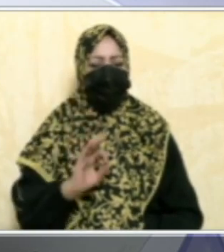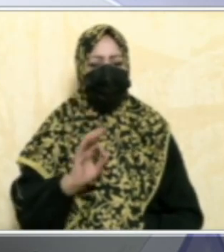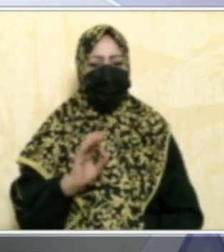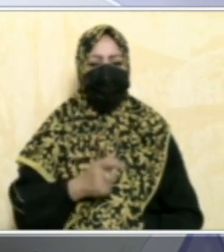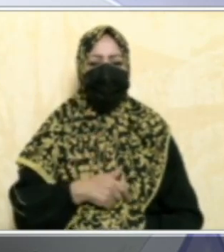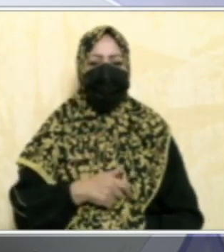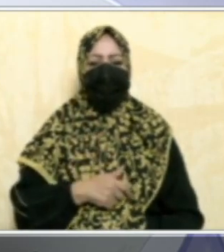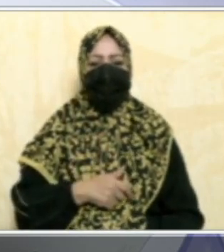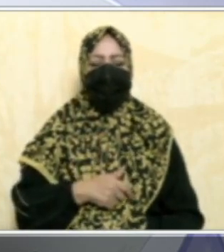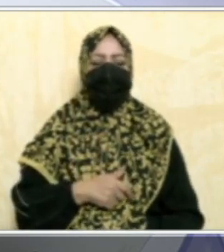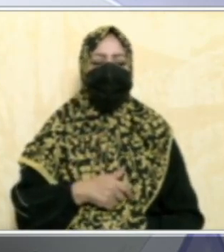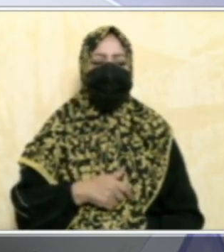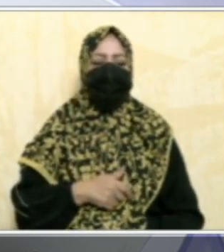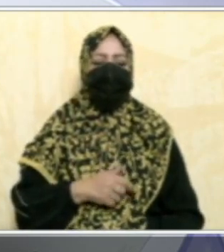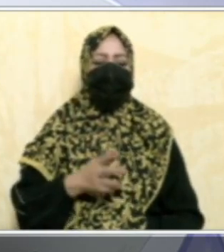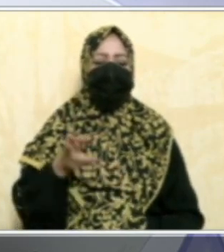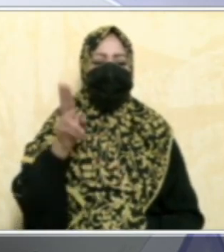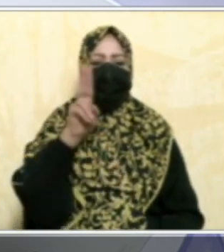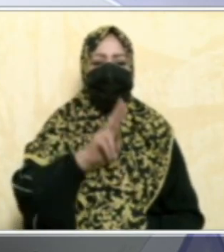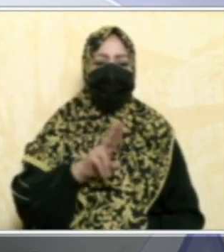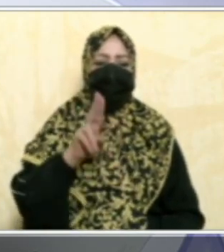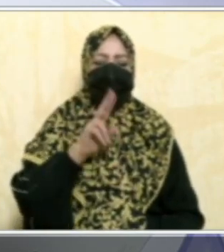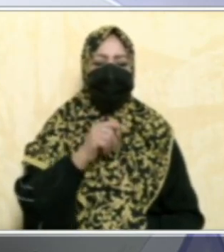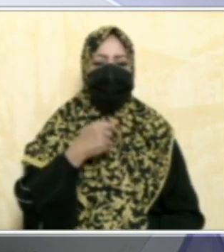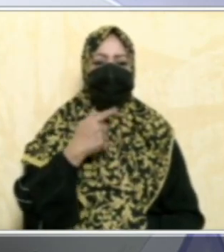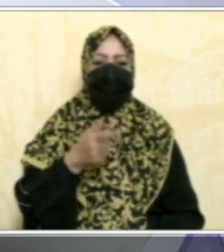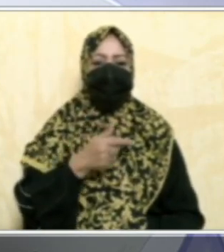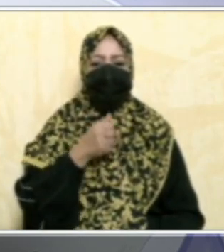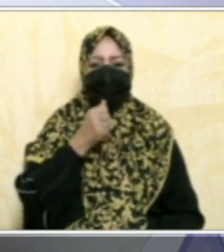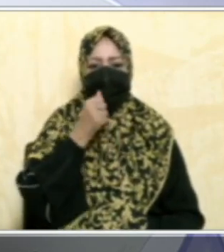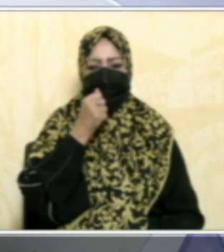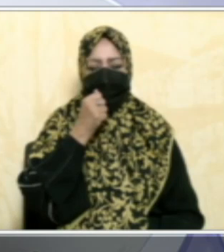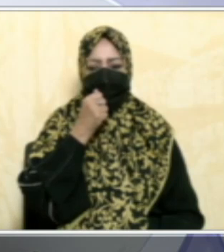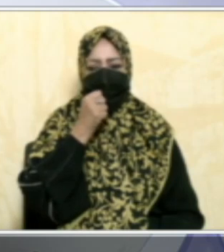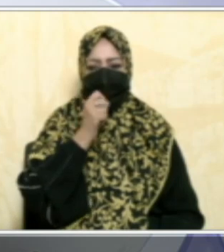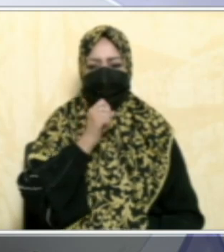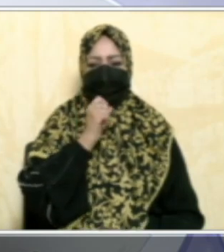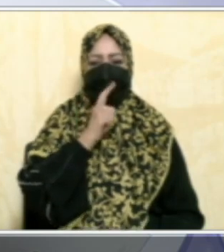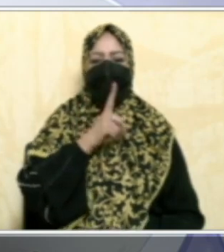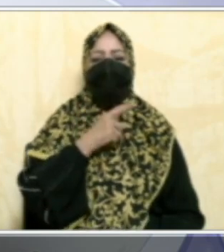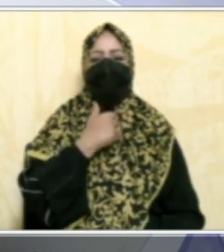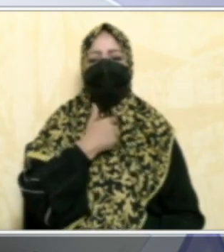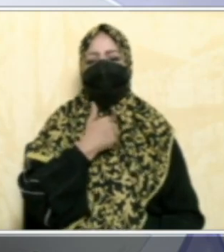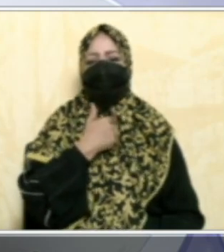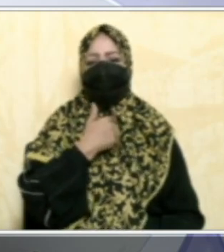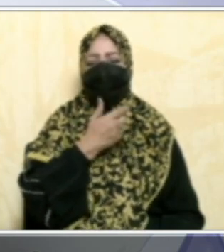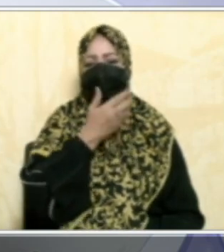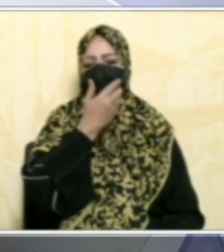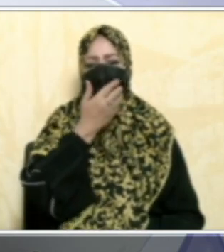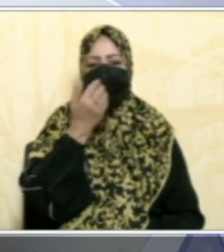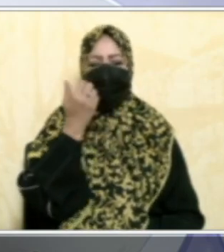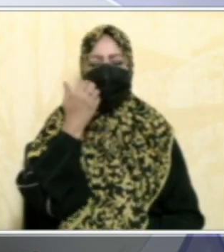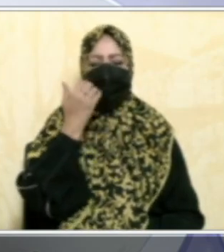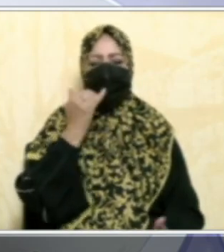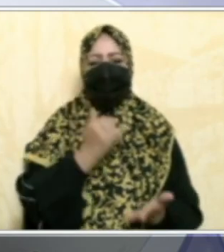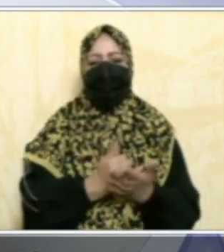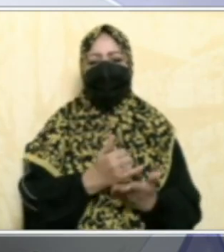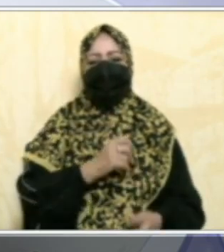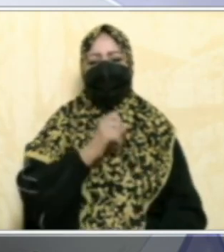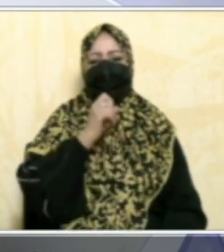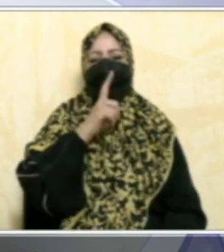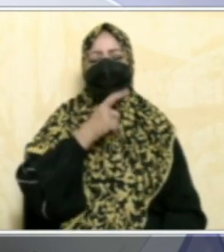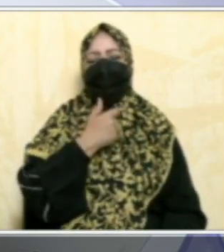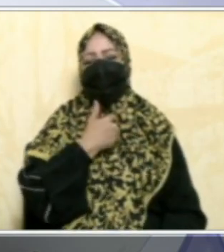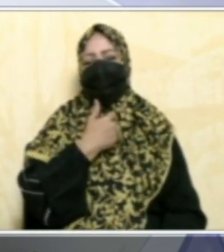عن الجشاء يعني التقريعة في الصوم ما حكمها؟ إذا كان يعني هي في